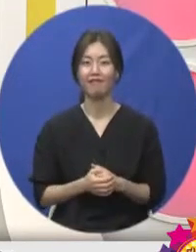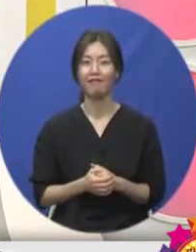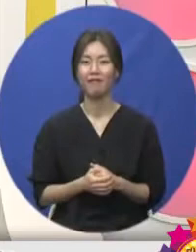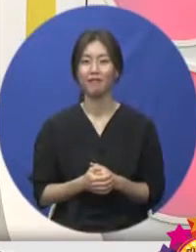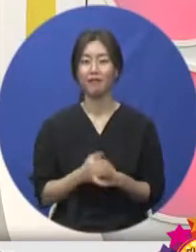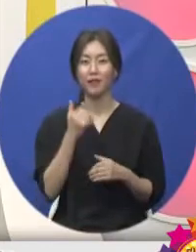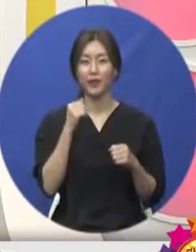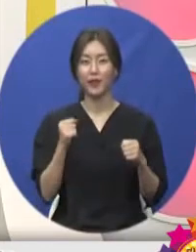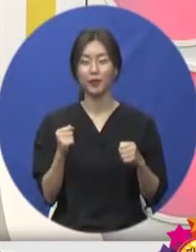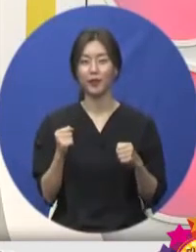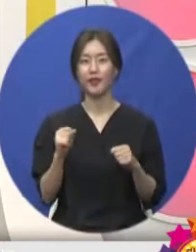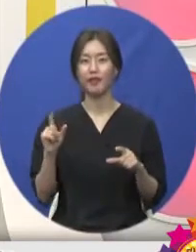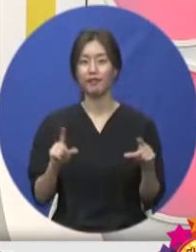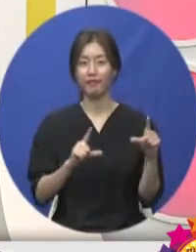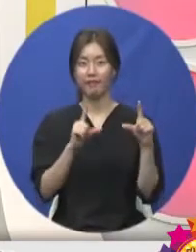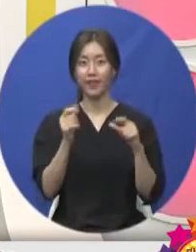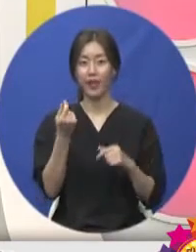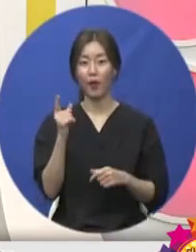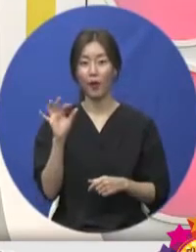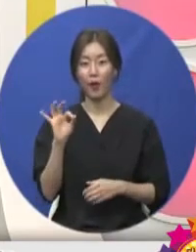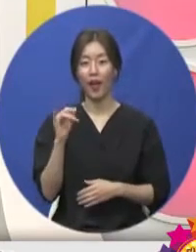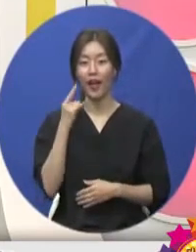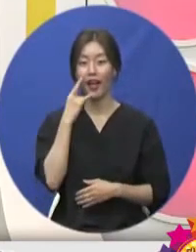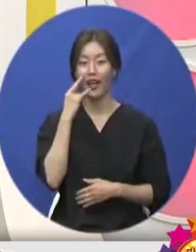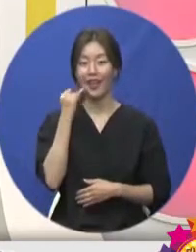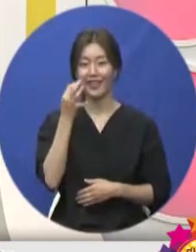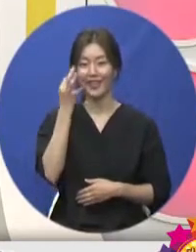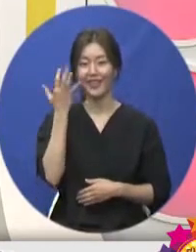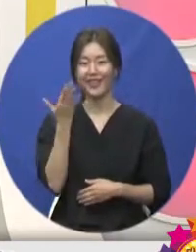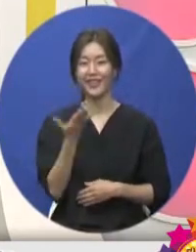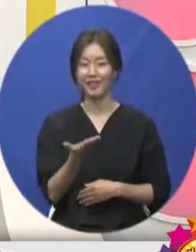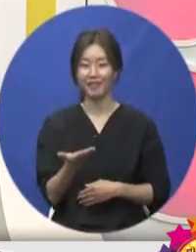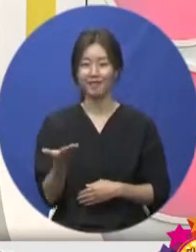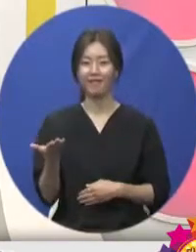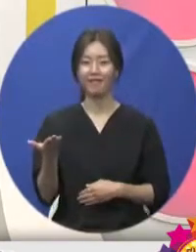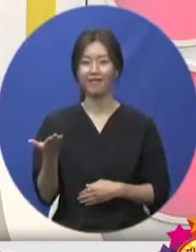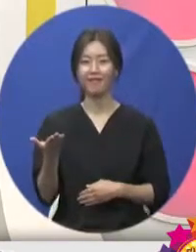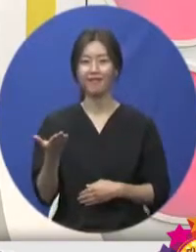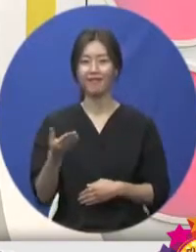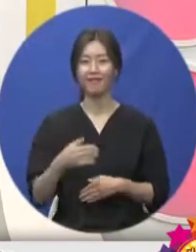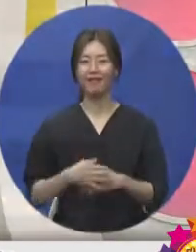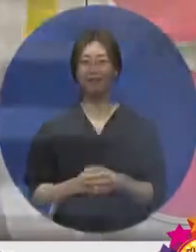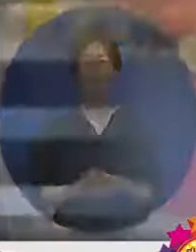자 충북 영동군의 황민자 어머님의 노래 들어볼까요?